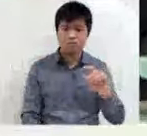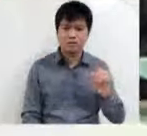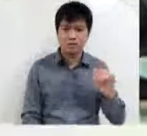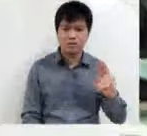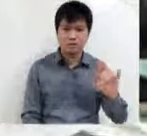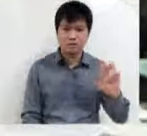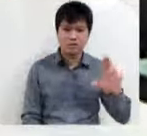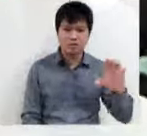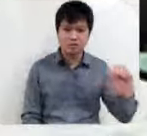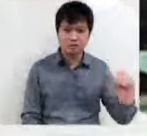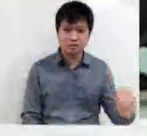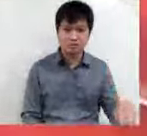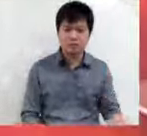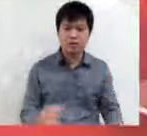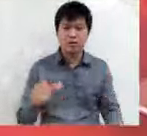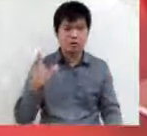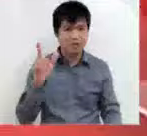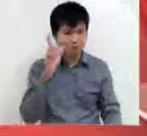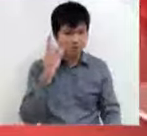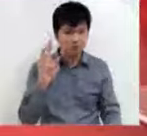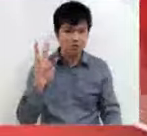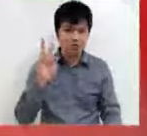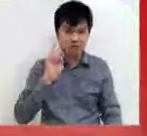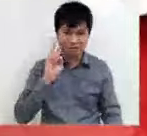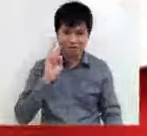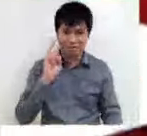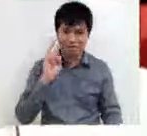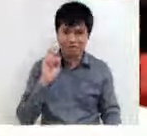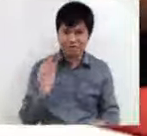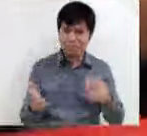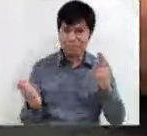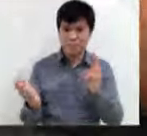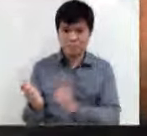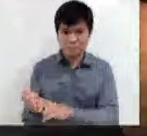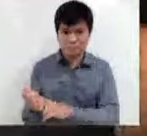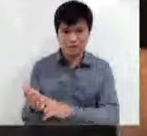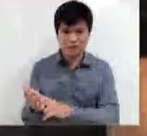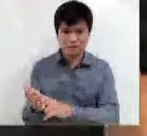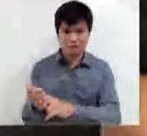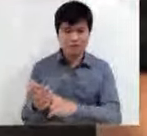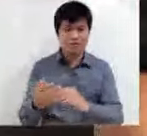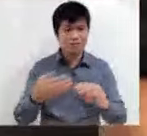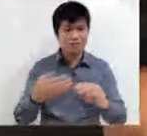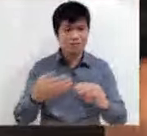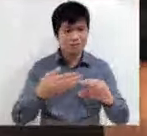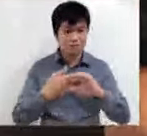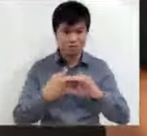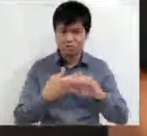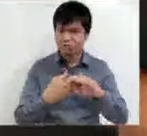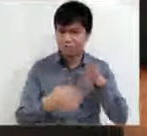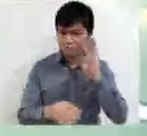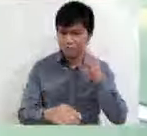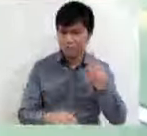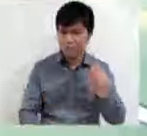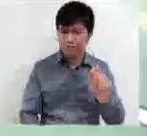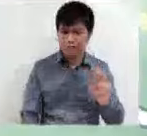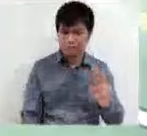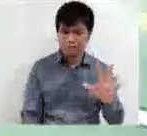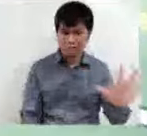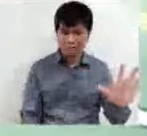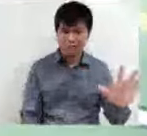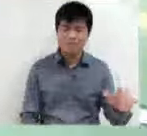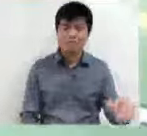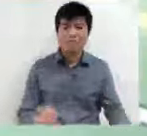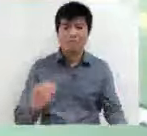Chief Luchi Cruz Valdez, pumirma na ng exclusive contract sa kapatid network si Jiggy.